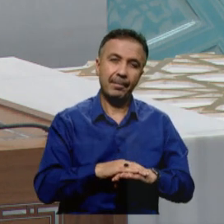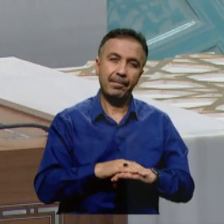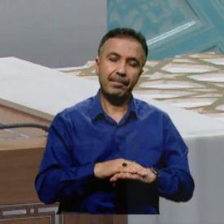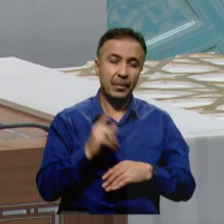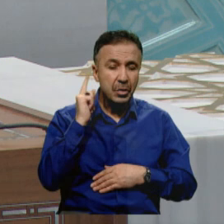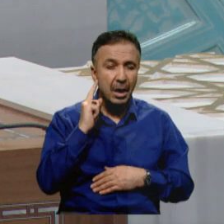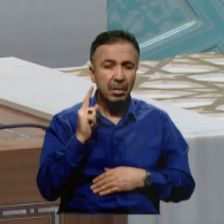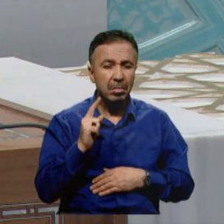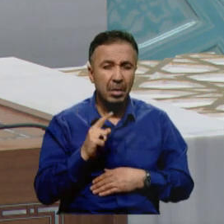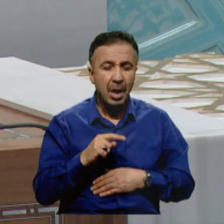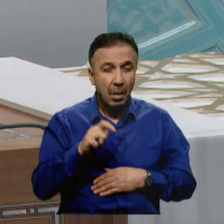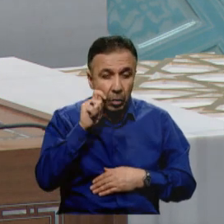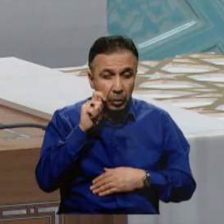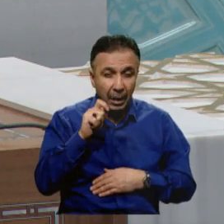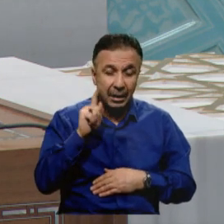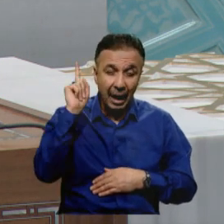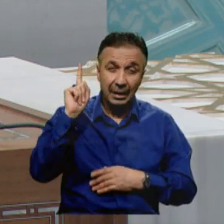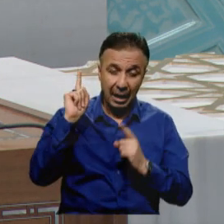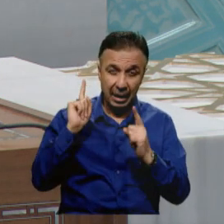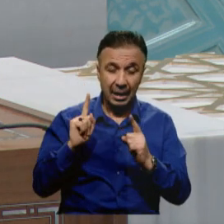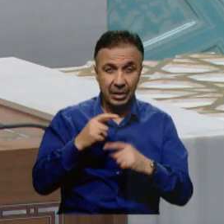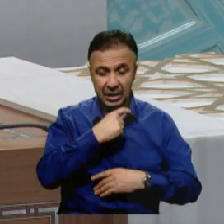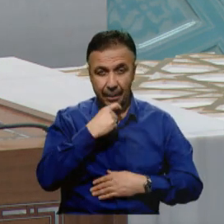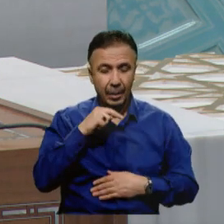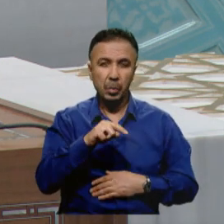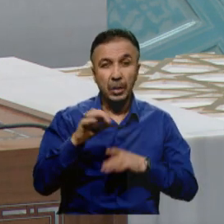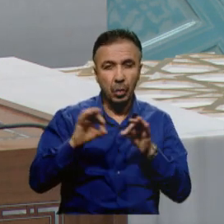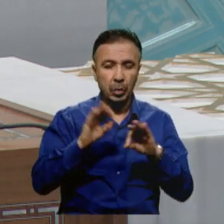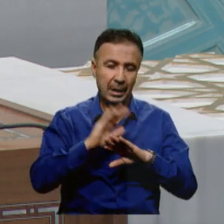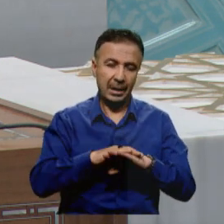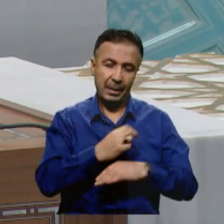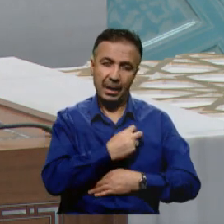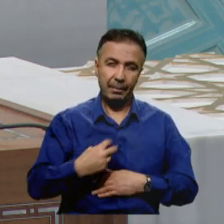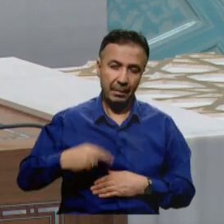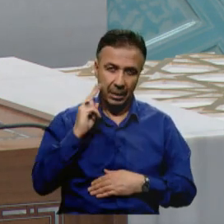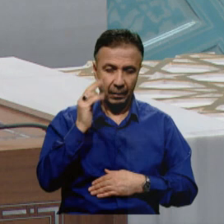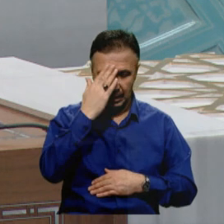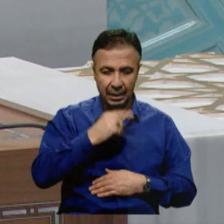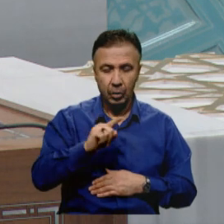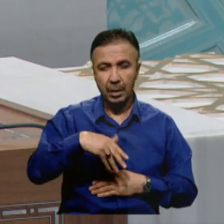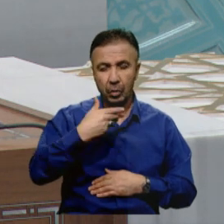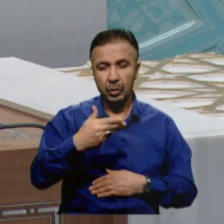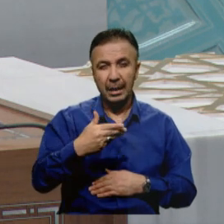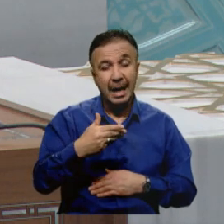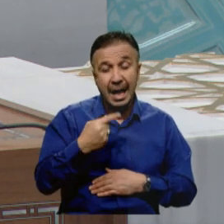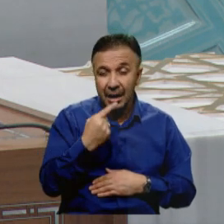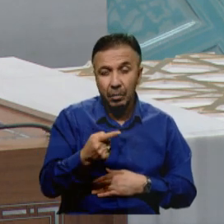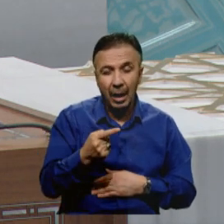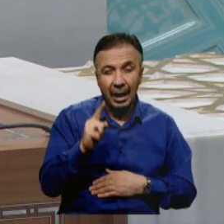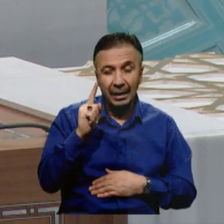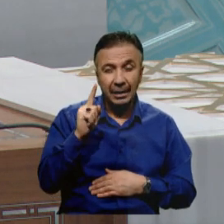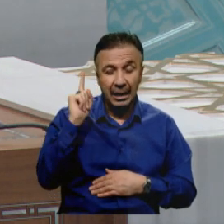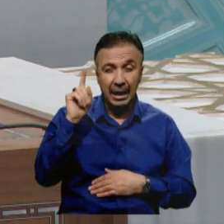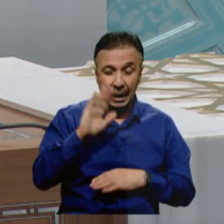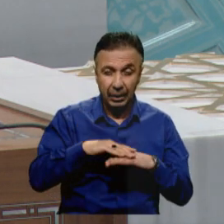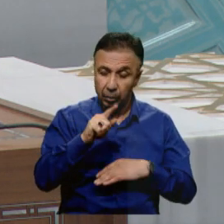Müslüman'ın Allah'a karşı samimiyeti burada test edilir. Efendimiz ne buyurdu? Değil ki yaptığınız bu teklifler, Allah'a yeminle